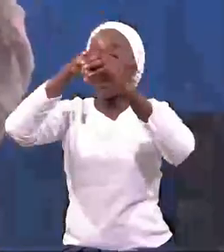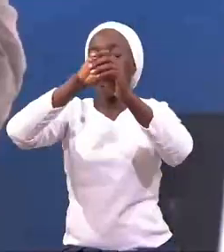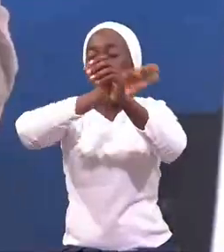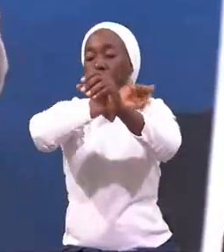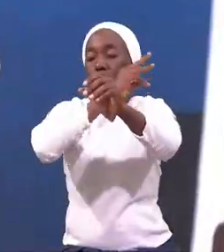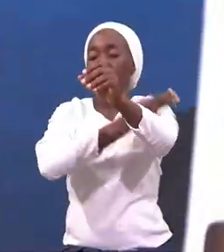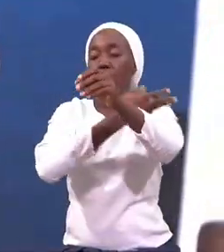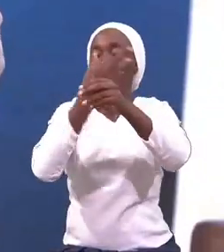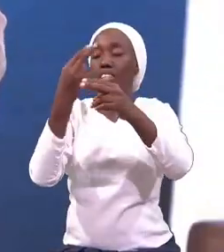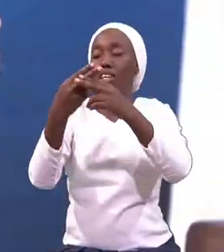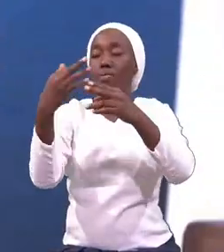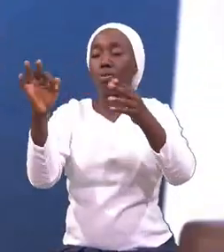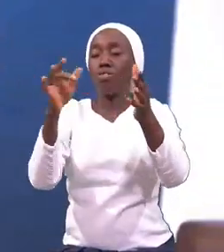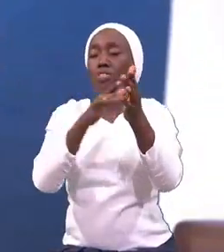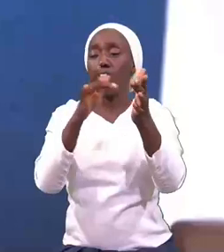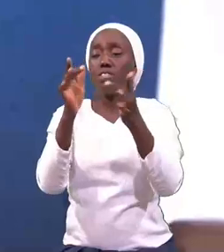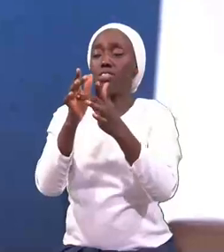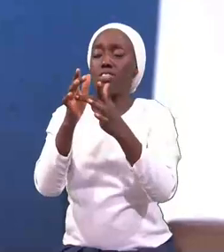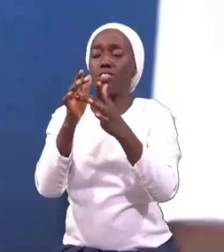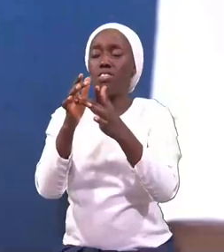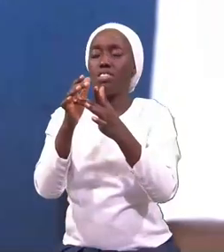Père, au nom puissant de Jésus,